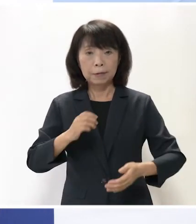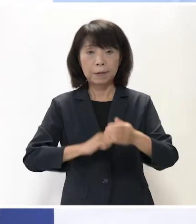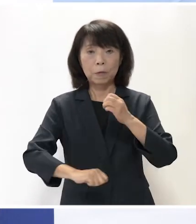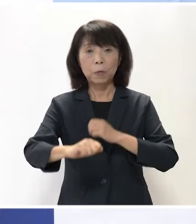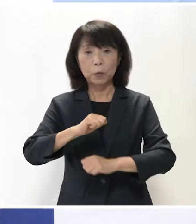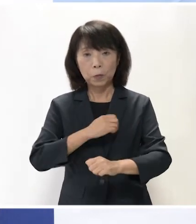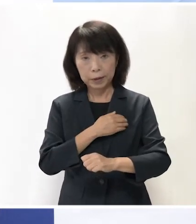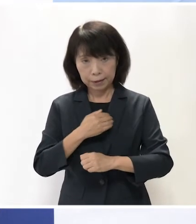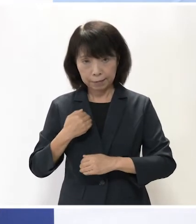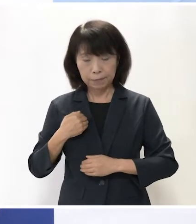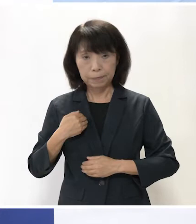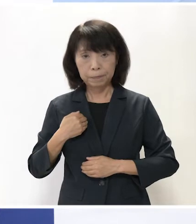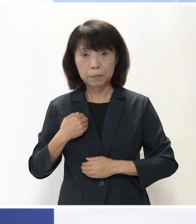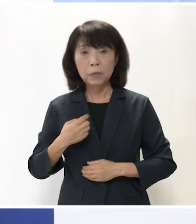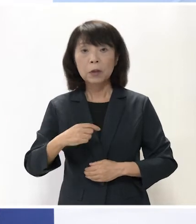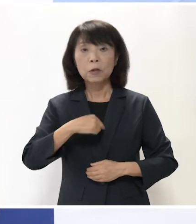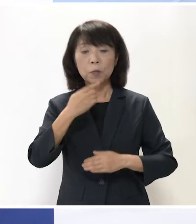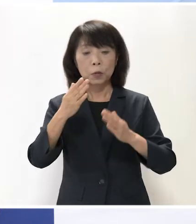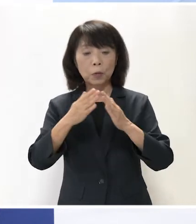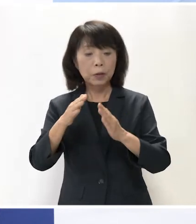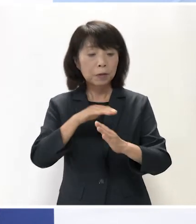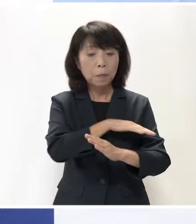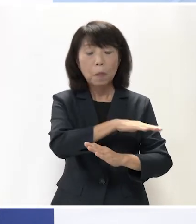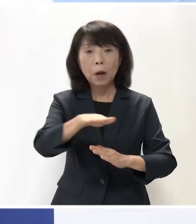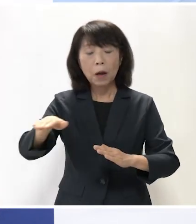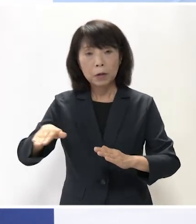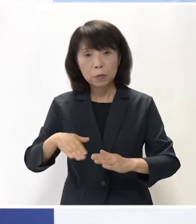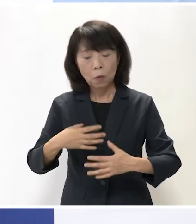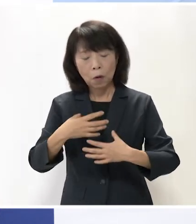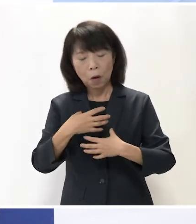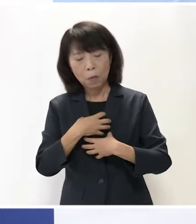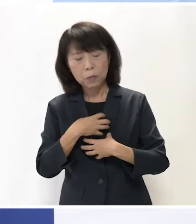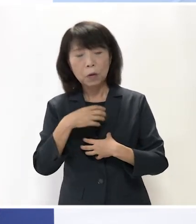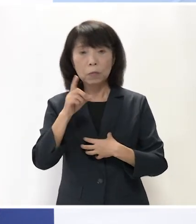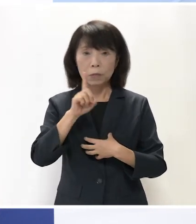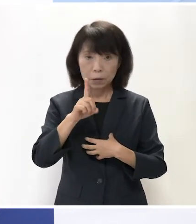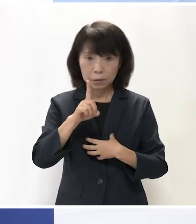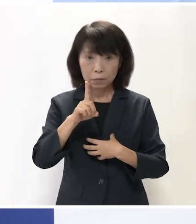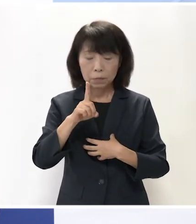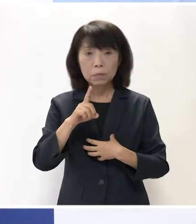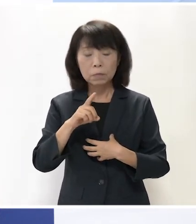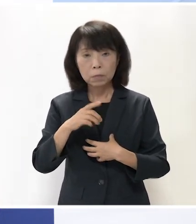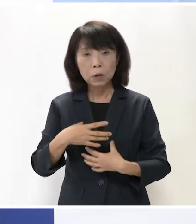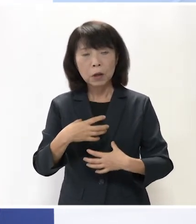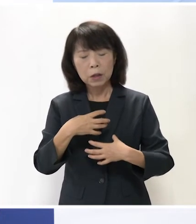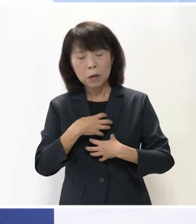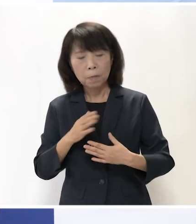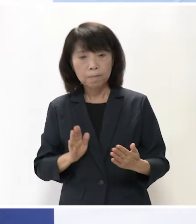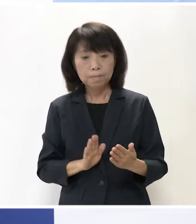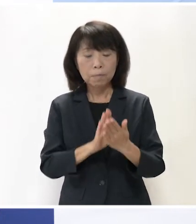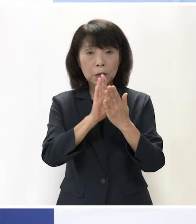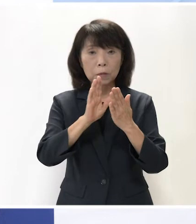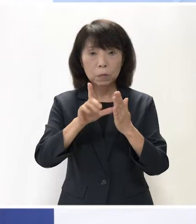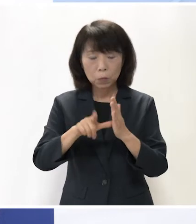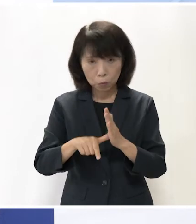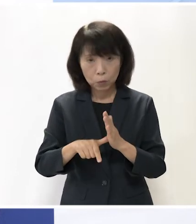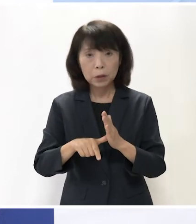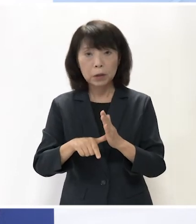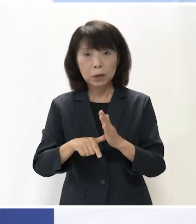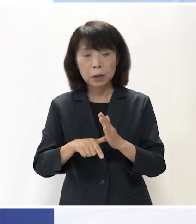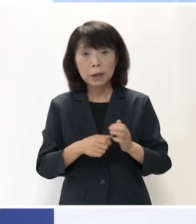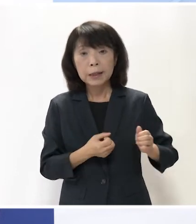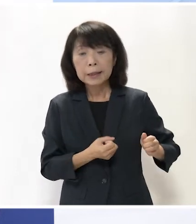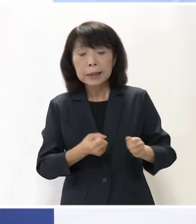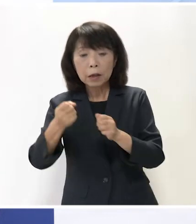ます。自分の住む地域にはどのような危険があるのか、危険が差し迫った時